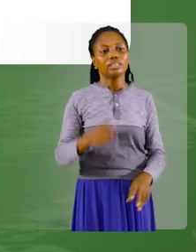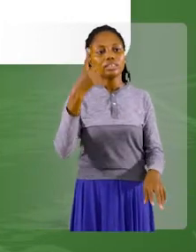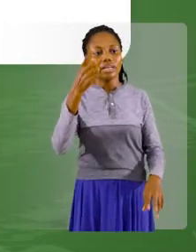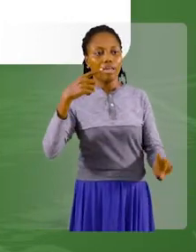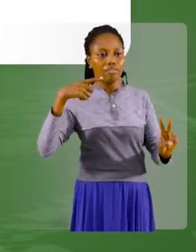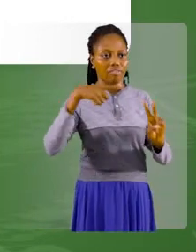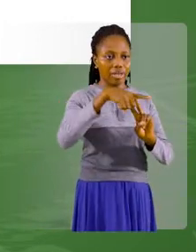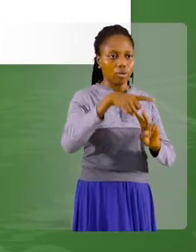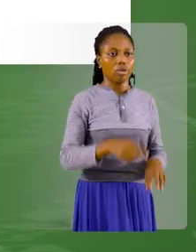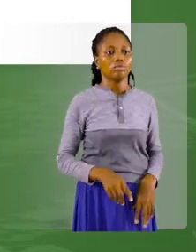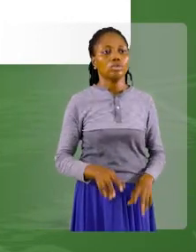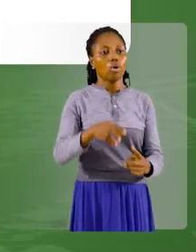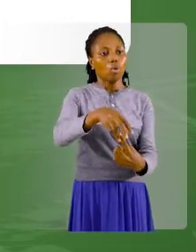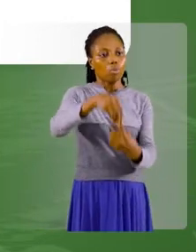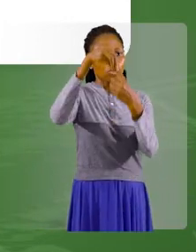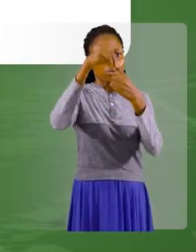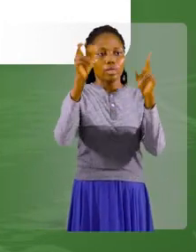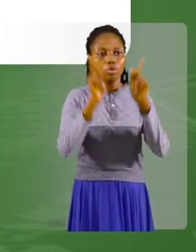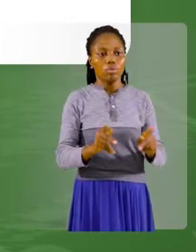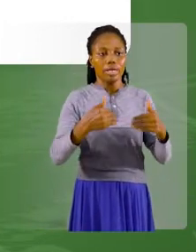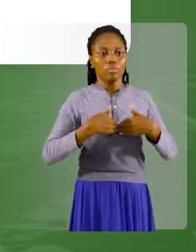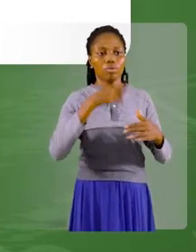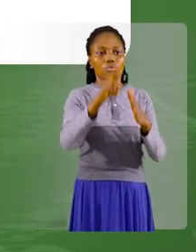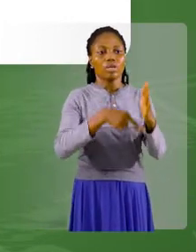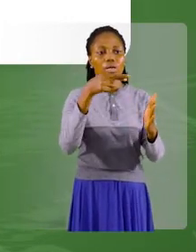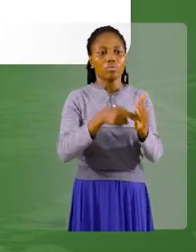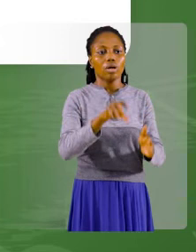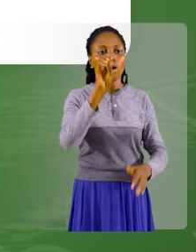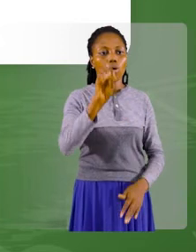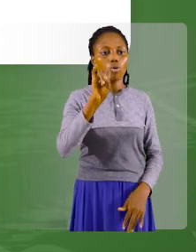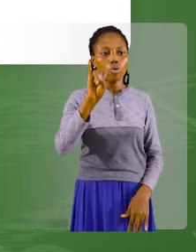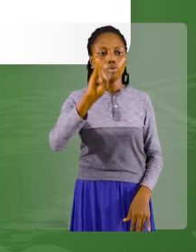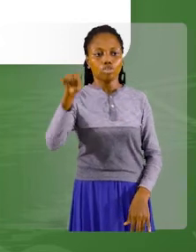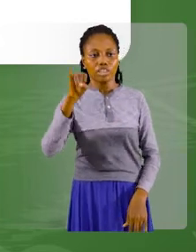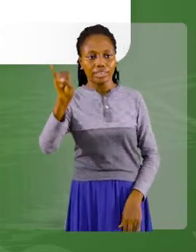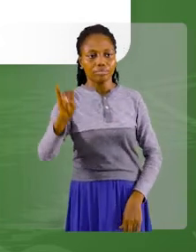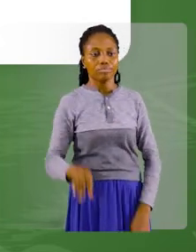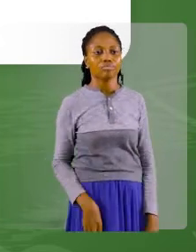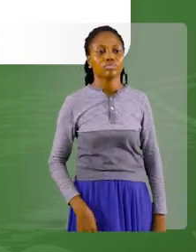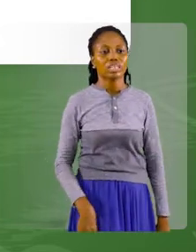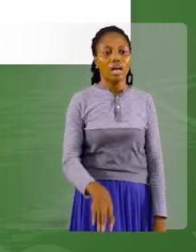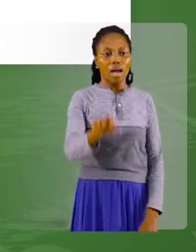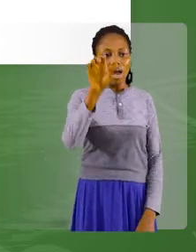Propriété. Le plan est muni d'un repère OIJ.